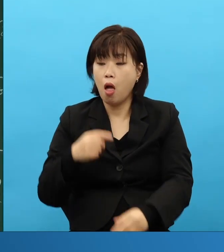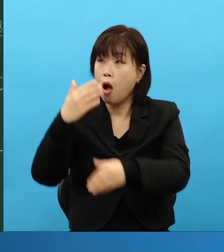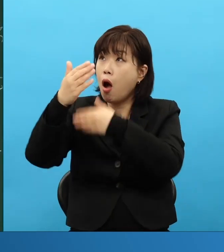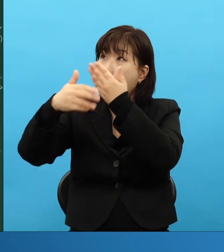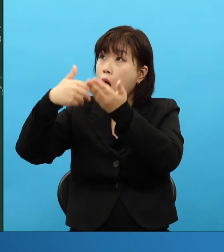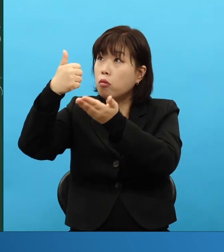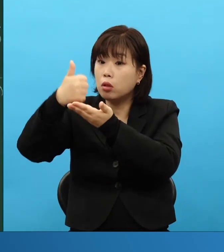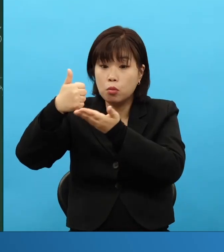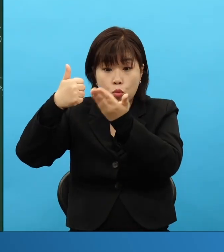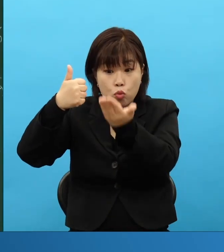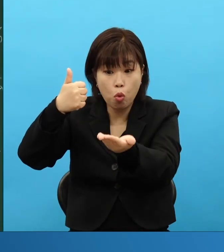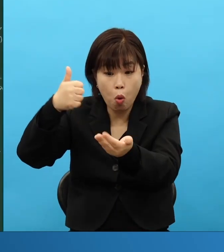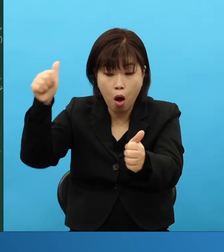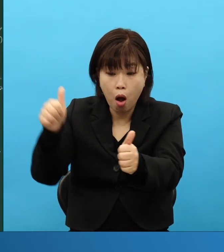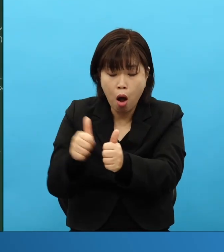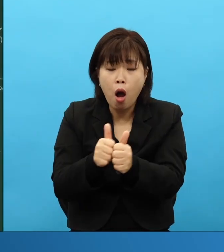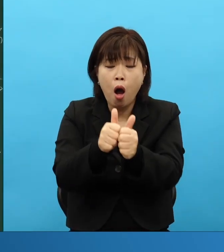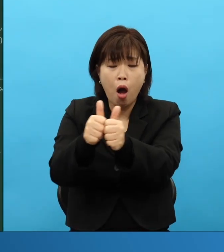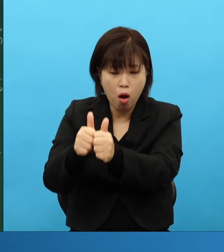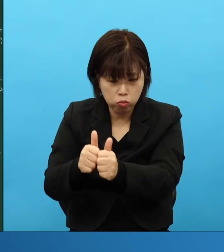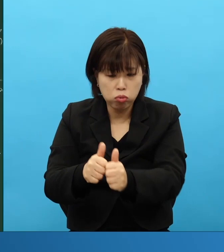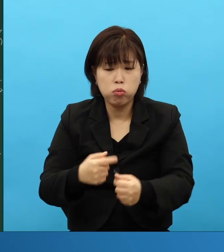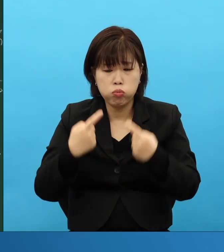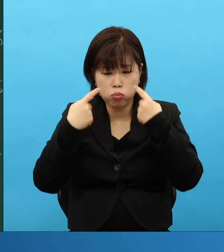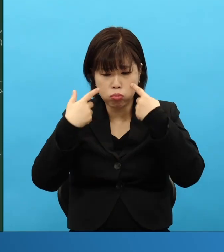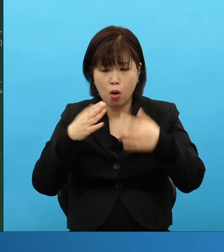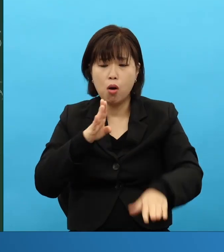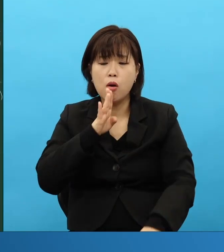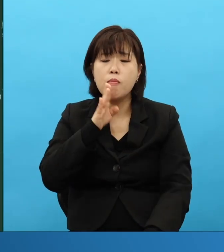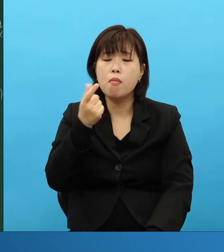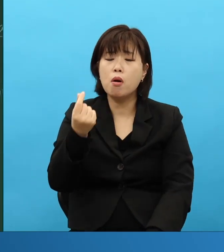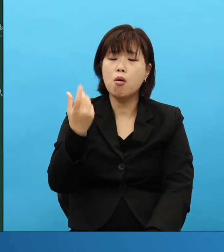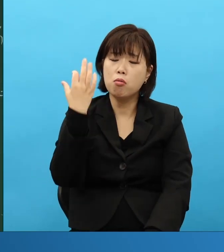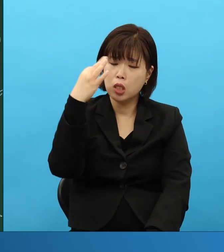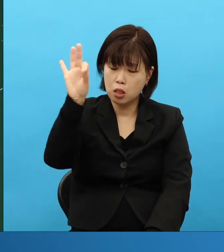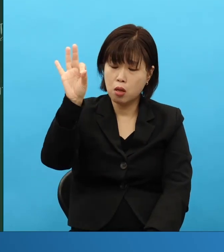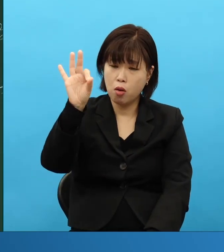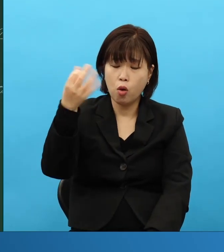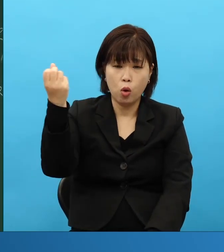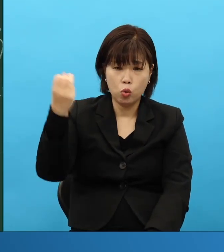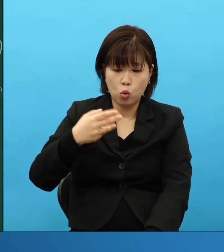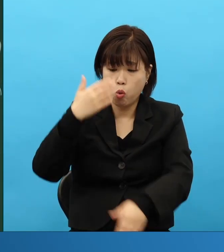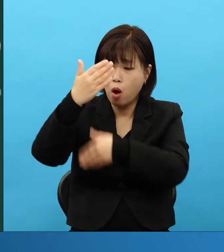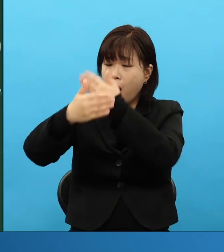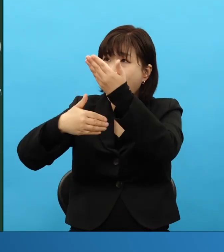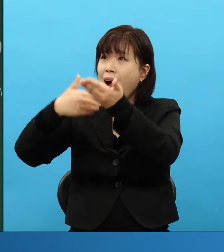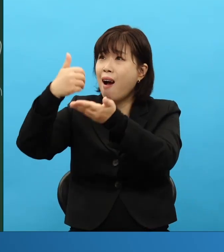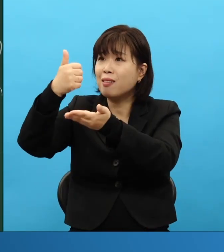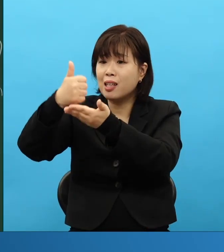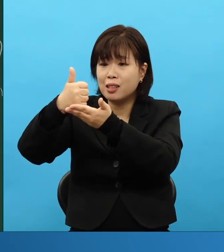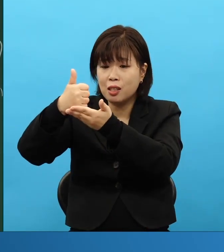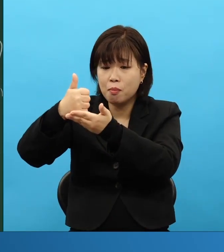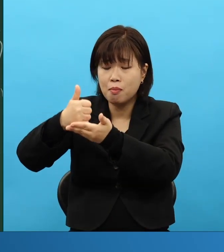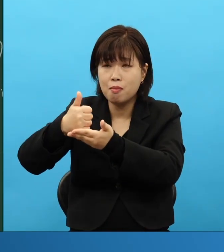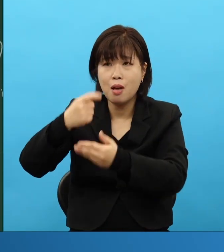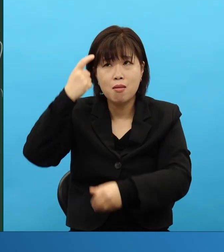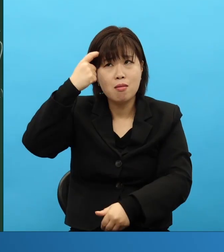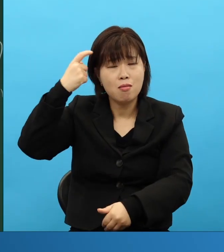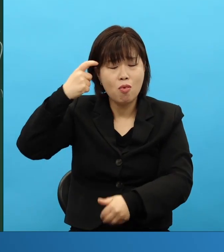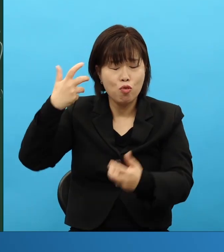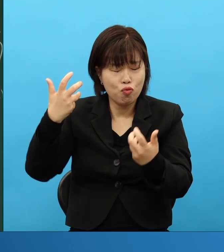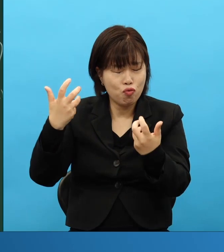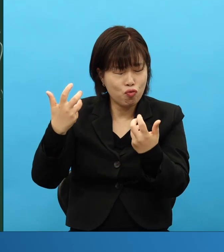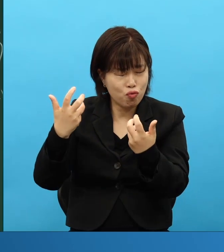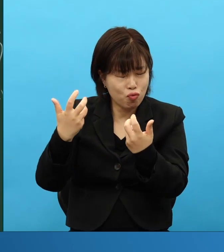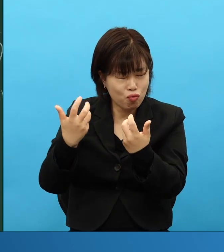함께 하시구나 이 정도가 아니에요. 不是说耶和华与你同在这样的程度。 여호와의 신에 이만큼 충만한 자 처음 봤다. 我从未见过被耶和华